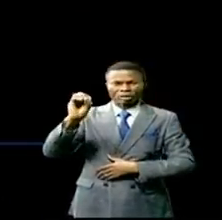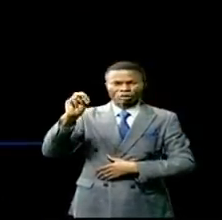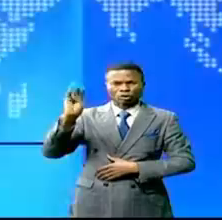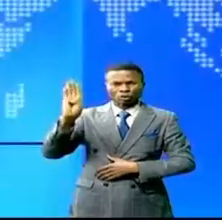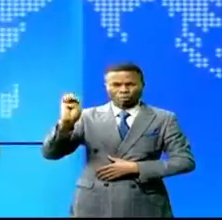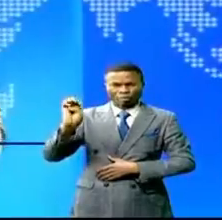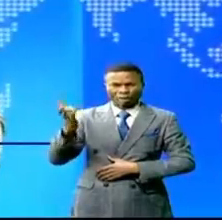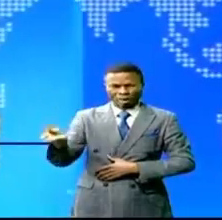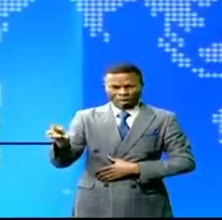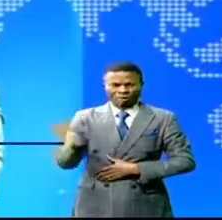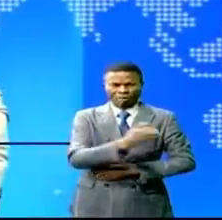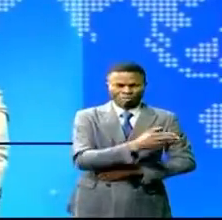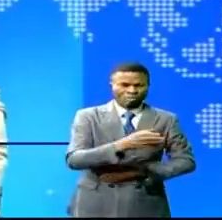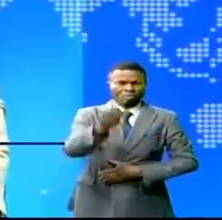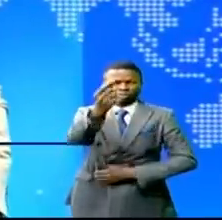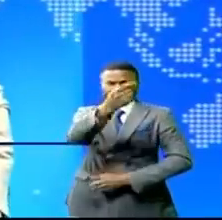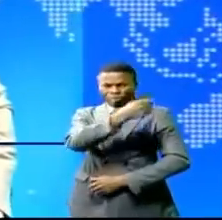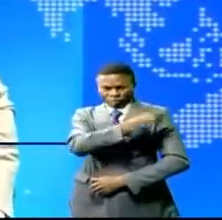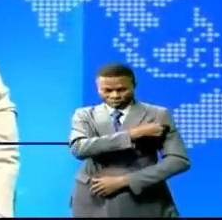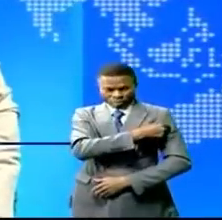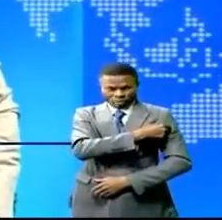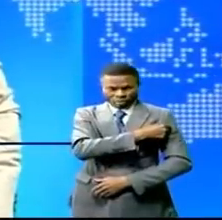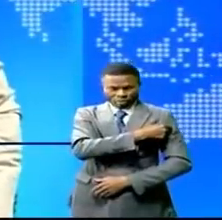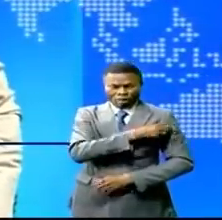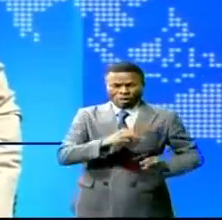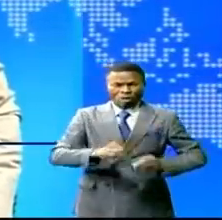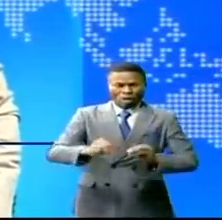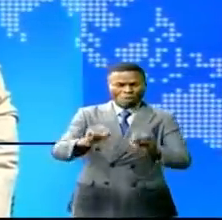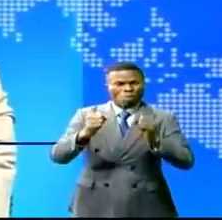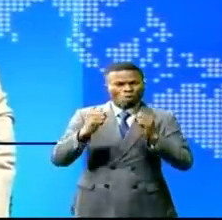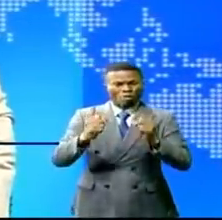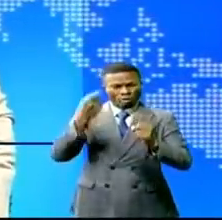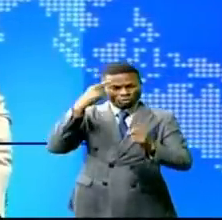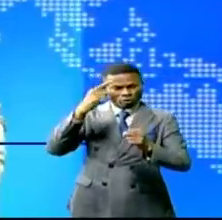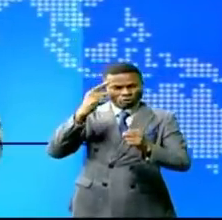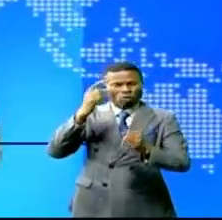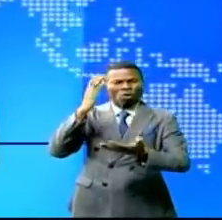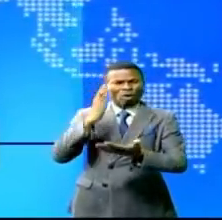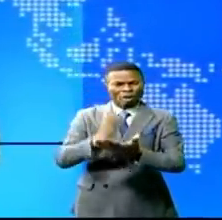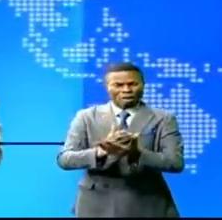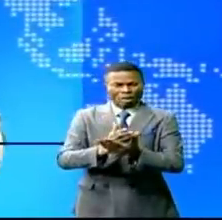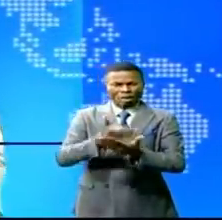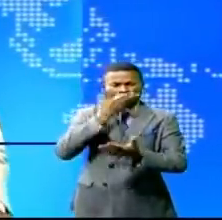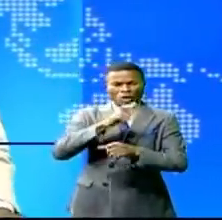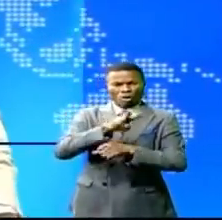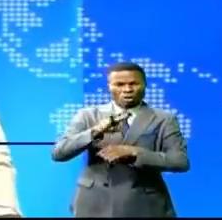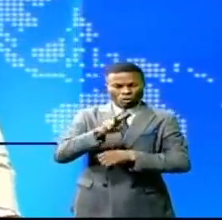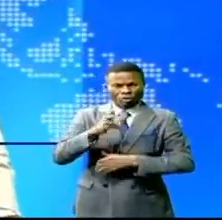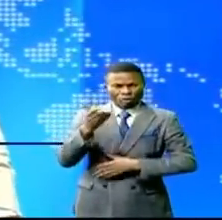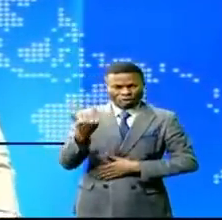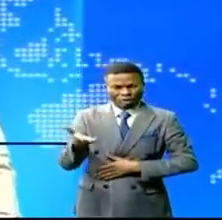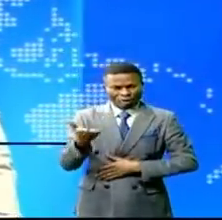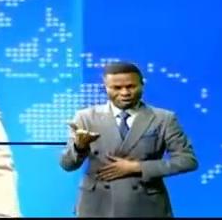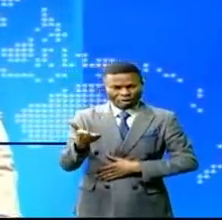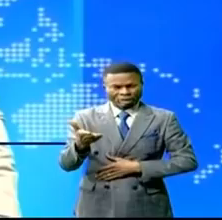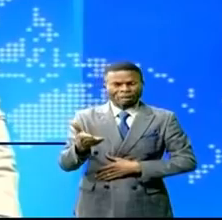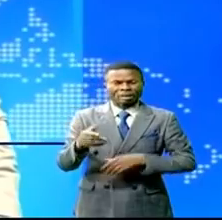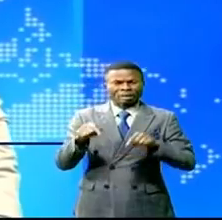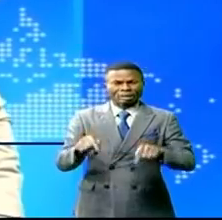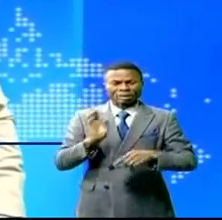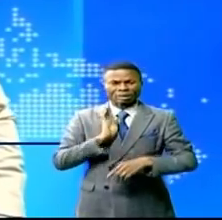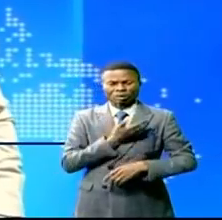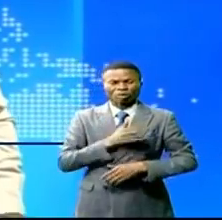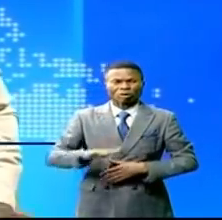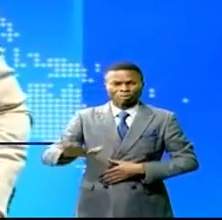est la vaccination reste l'un des moyens efficaces pour lutter contre la pandémie à kovy de 19